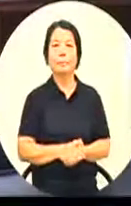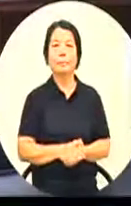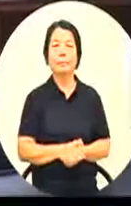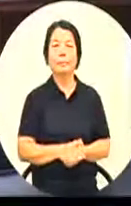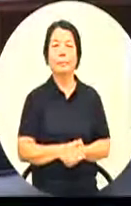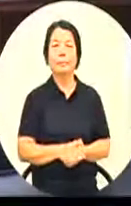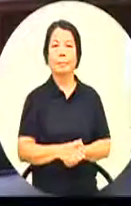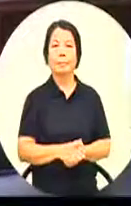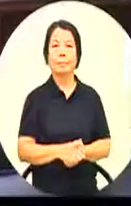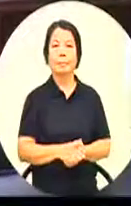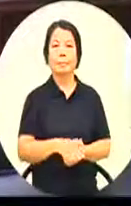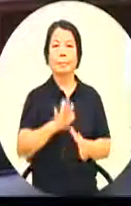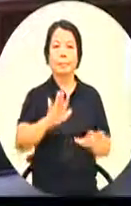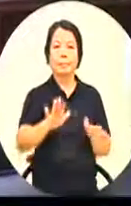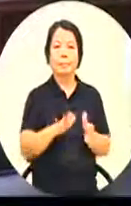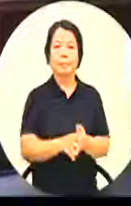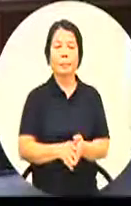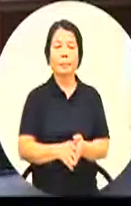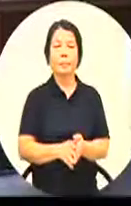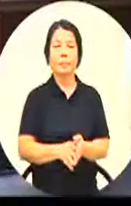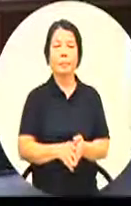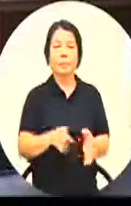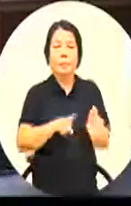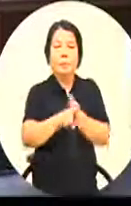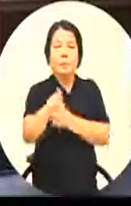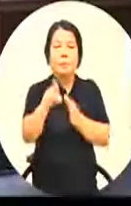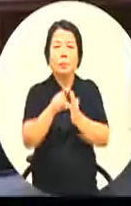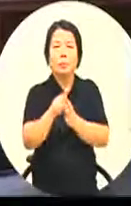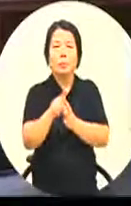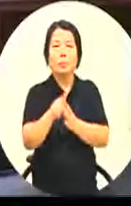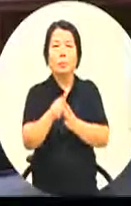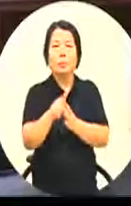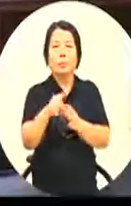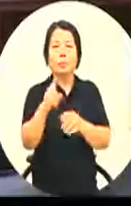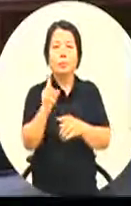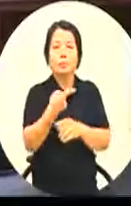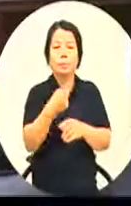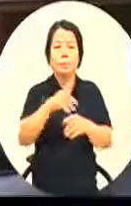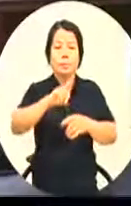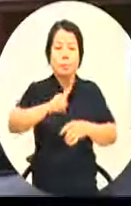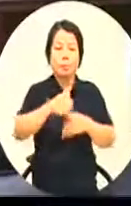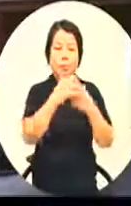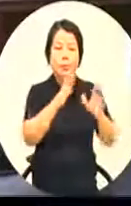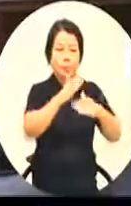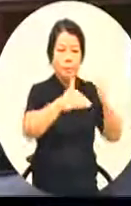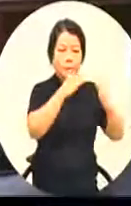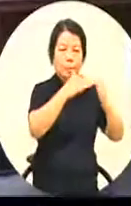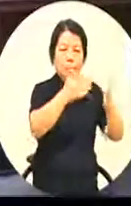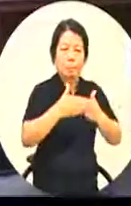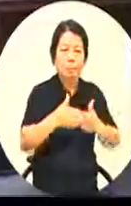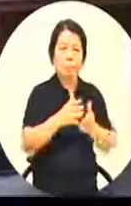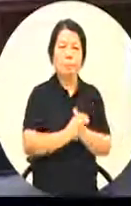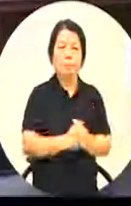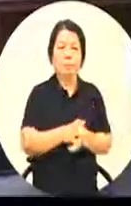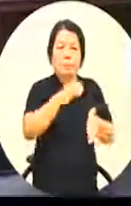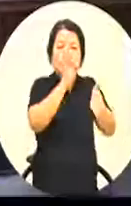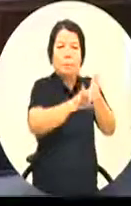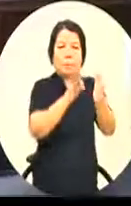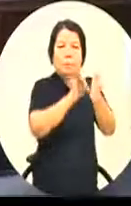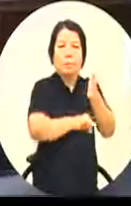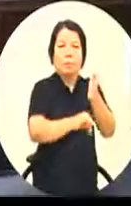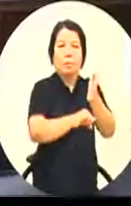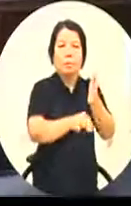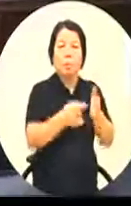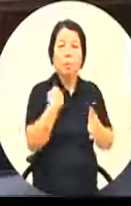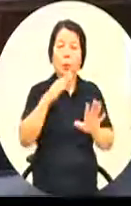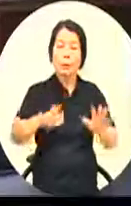有专门专才的老师，比方说我这个学校是要开篮球老师缺，我打个比